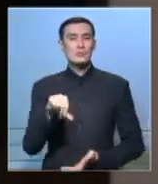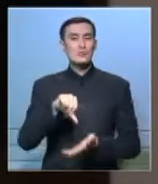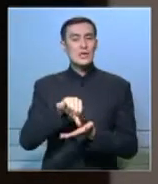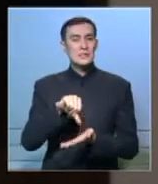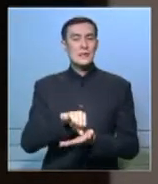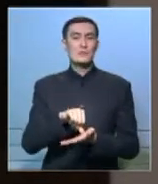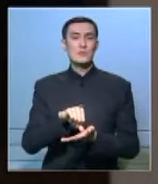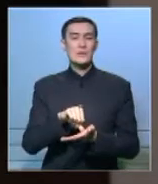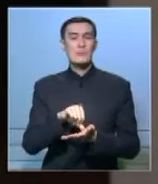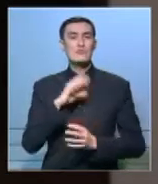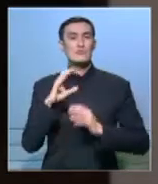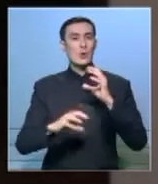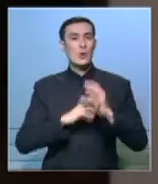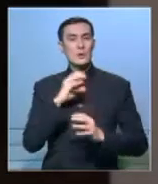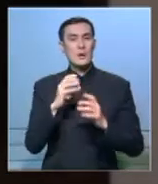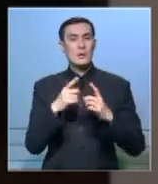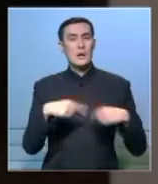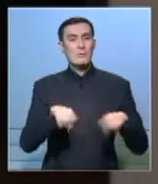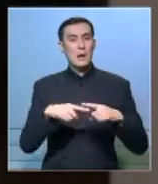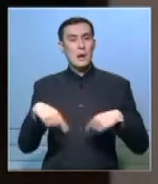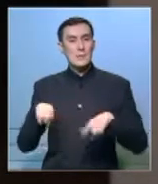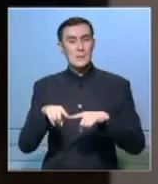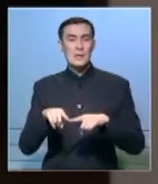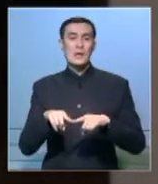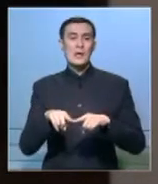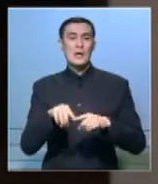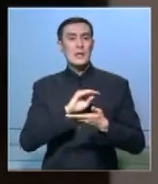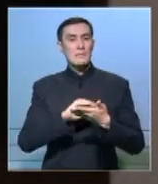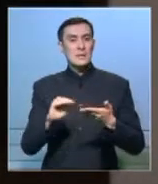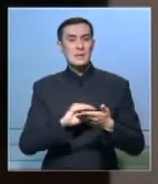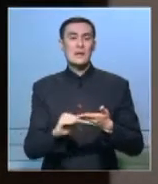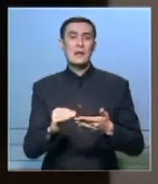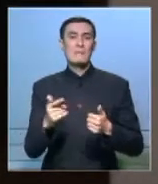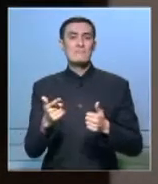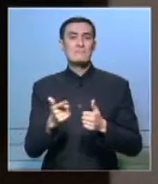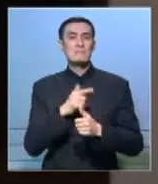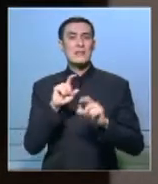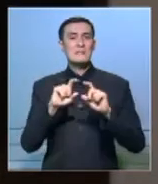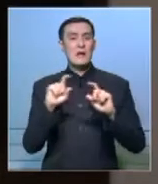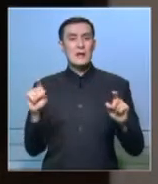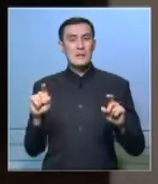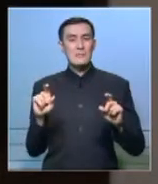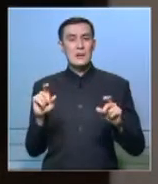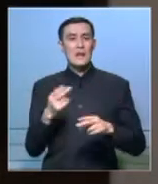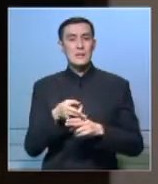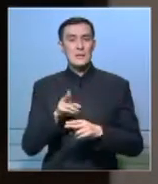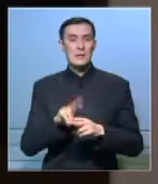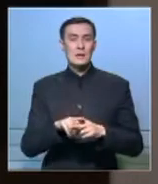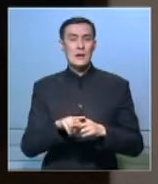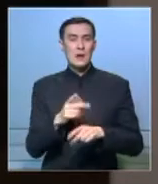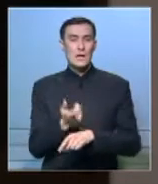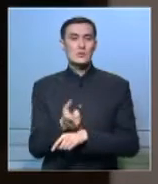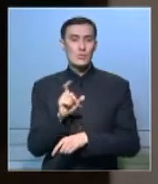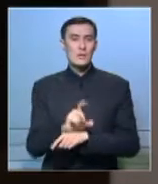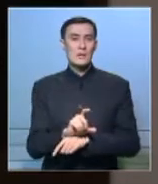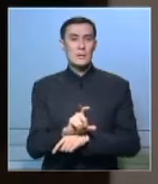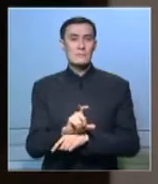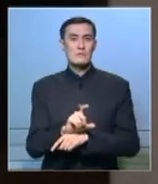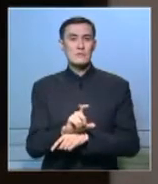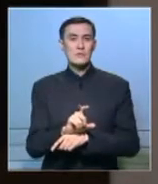участием транснациональных корпораций. Прописываются названия тех, особенно в